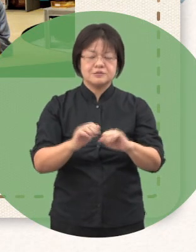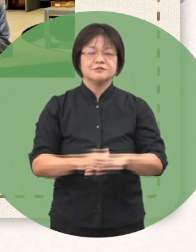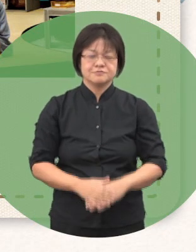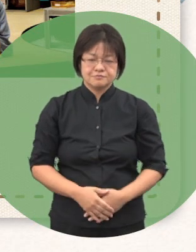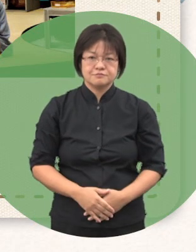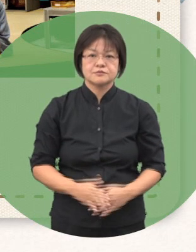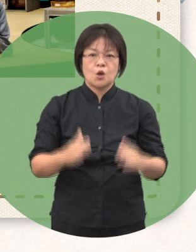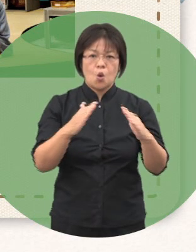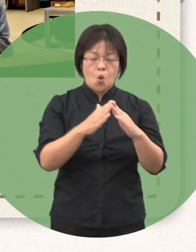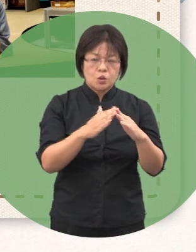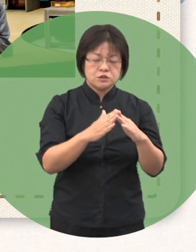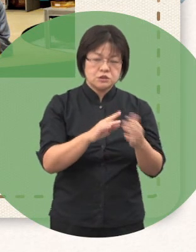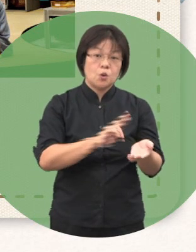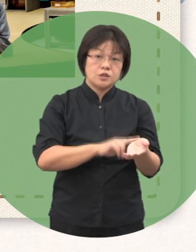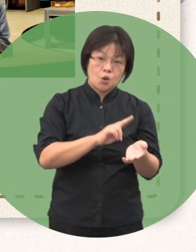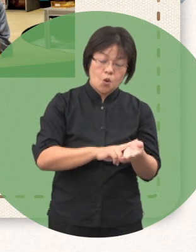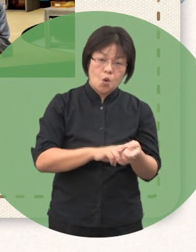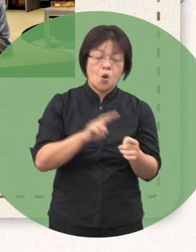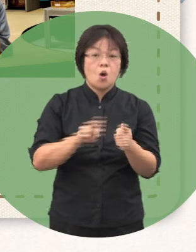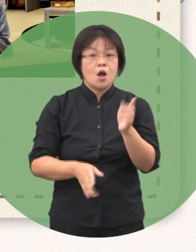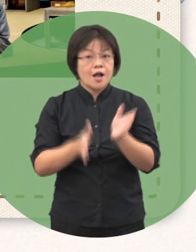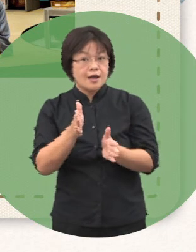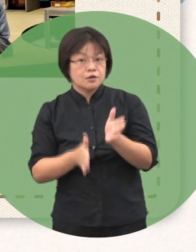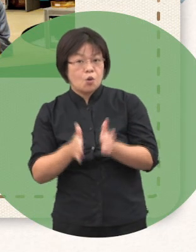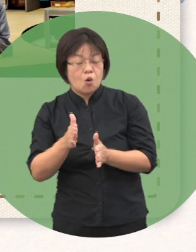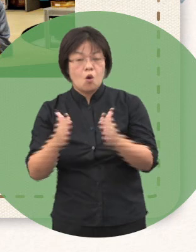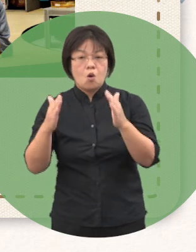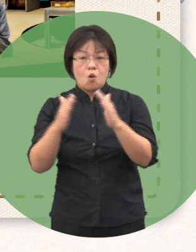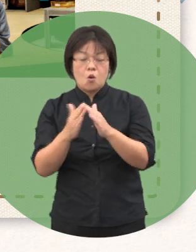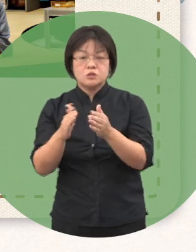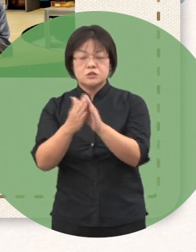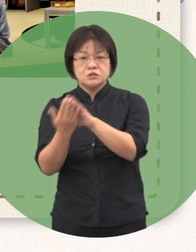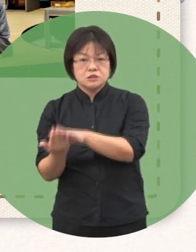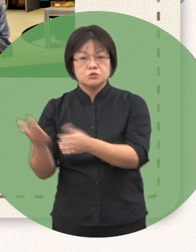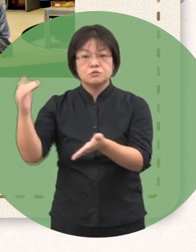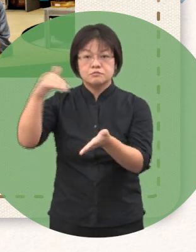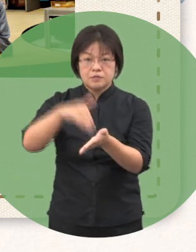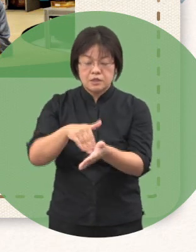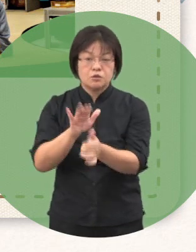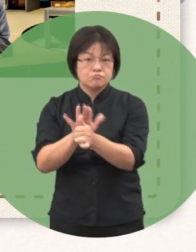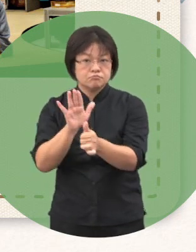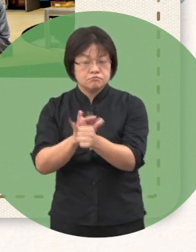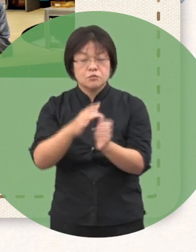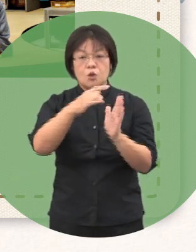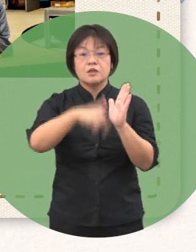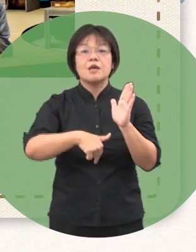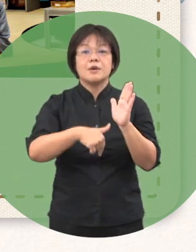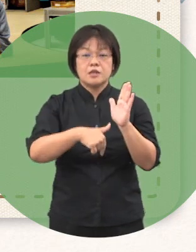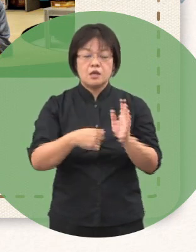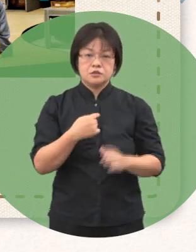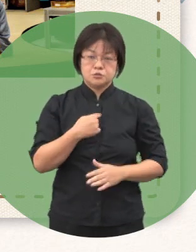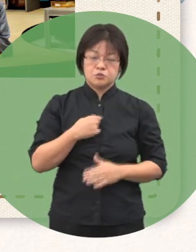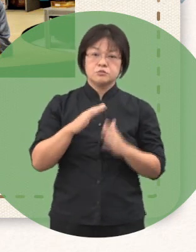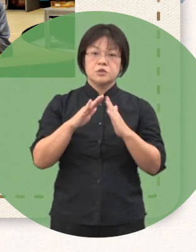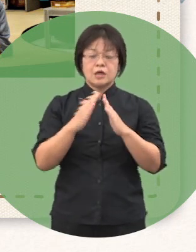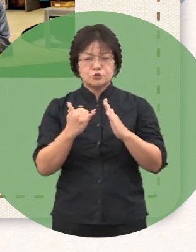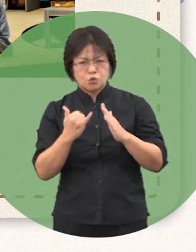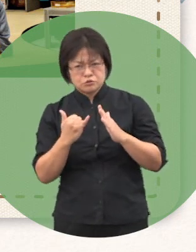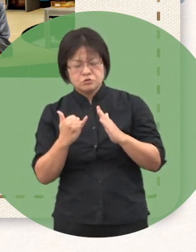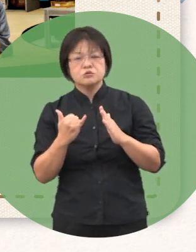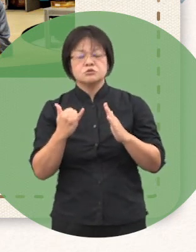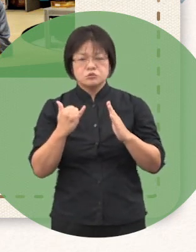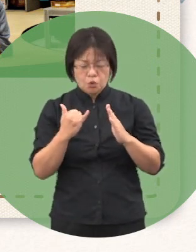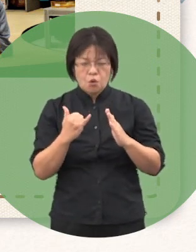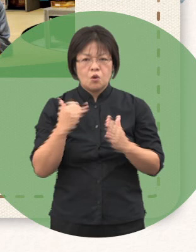療や介護、自宅での看取りがテーマで、ご自身や大切な家族との人生最後の時期を